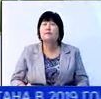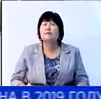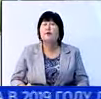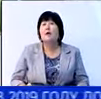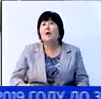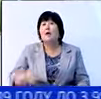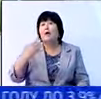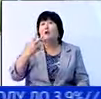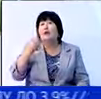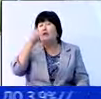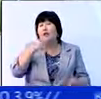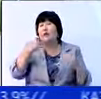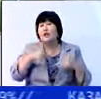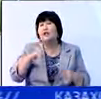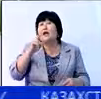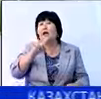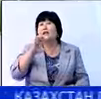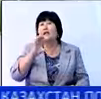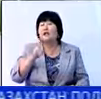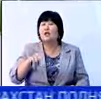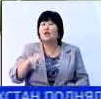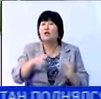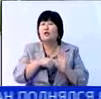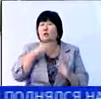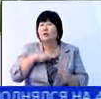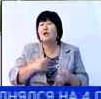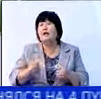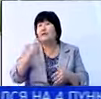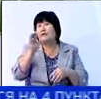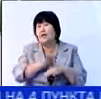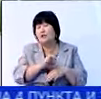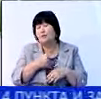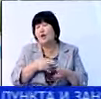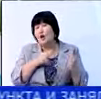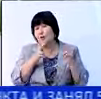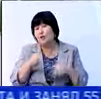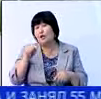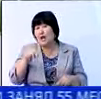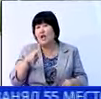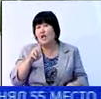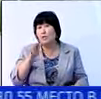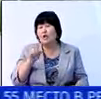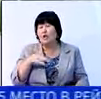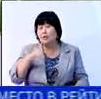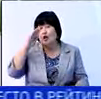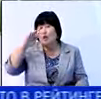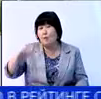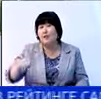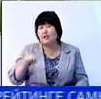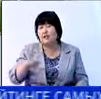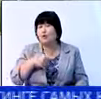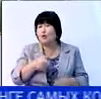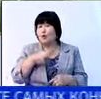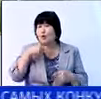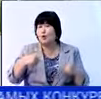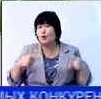В 43-м году родился в Казалинском районе. В 8-м классе у меня выявили заболевание, я приехал в лепрозорий. Я был совсем мальчишка, тогда здесь было очень